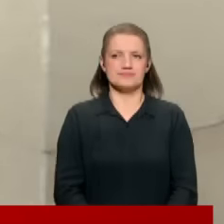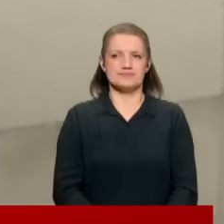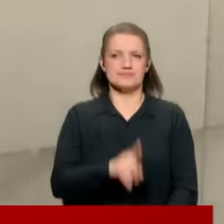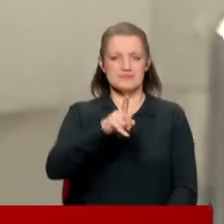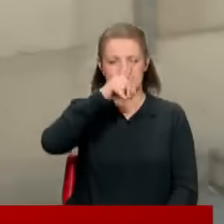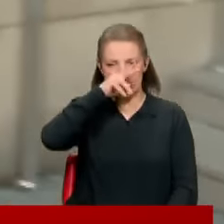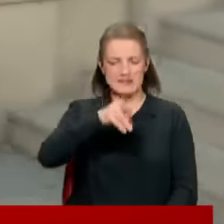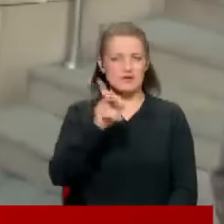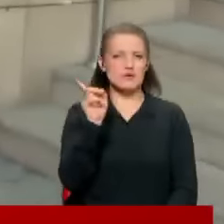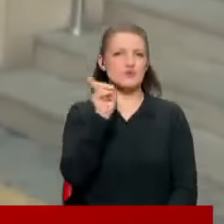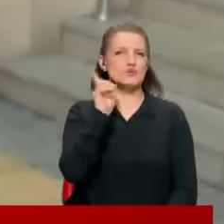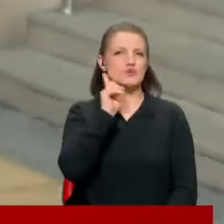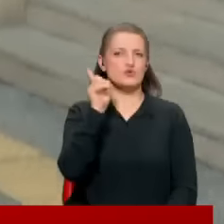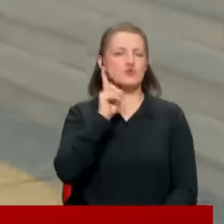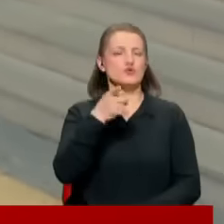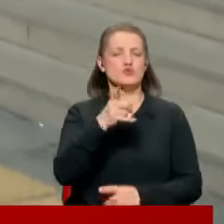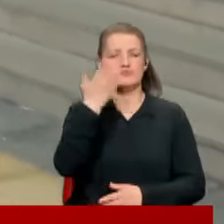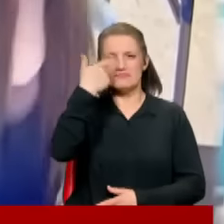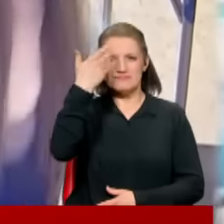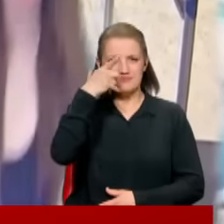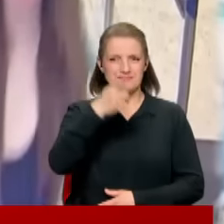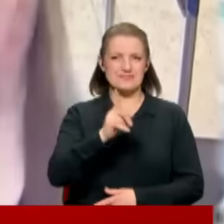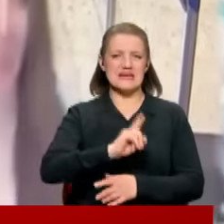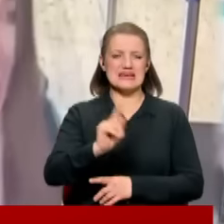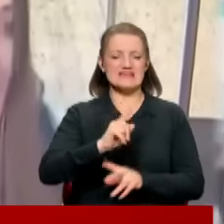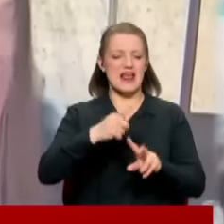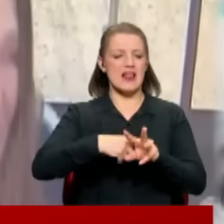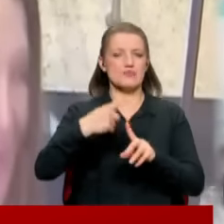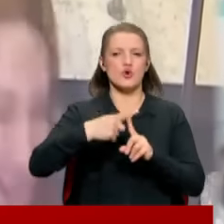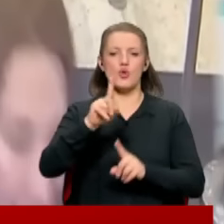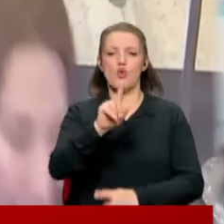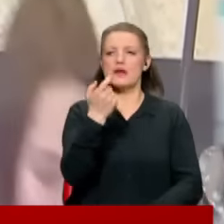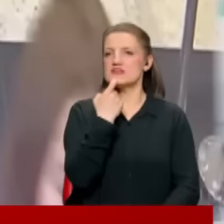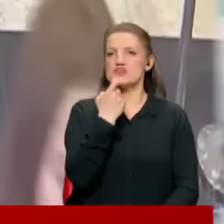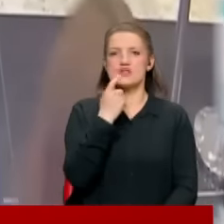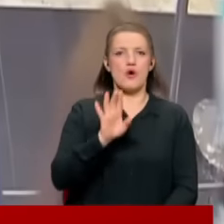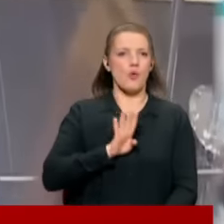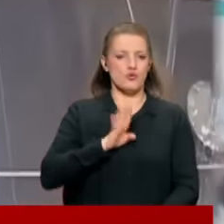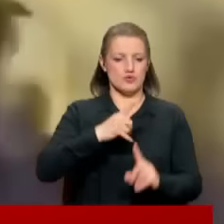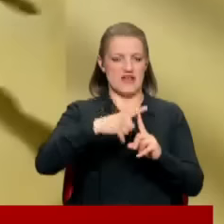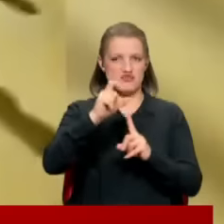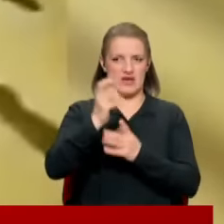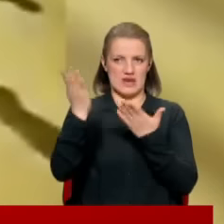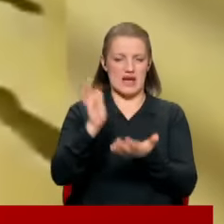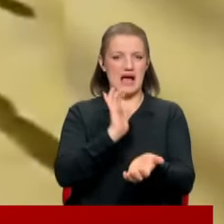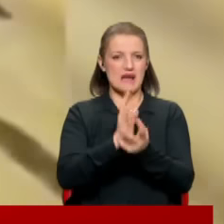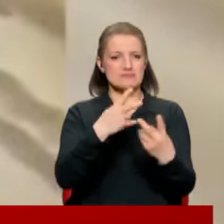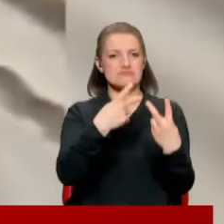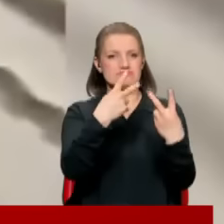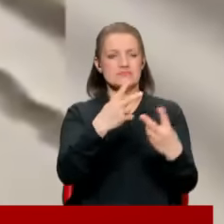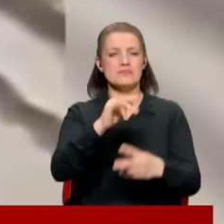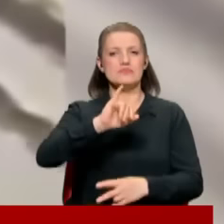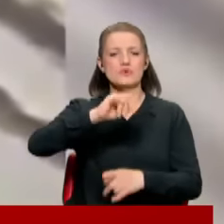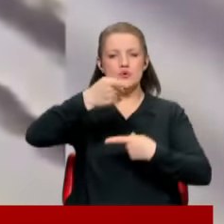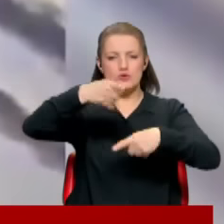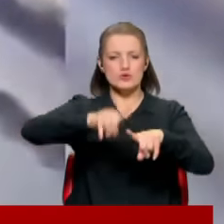1 Mart'ta ünlü estetik cerrah Bülent Cihan Timur ve yazar Eylem Tok'un 16 yaşındaki oğulları TC, ailesine ait lüks